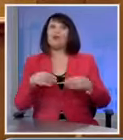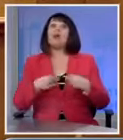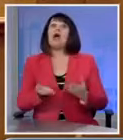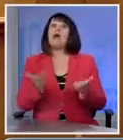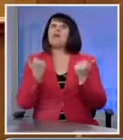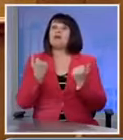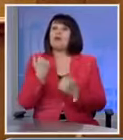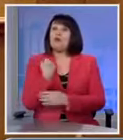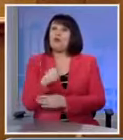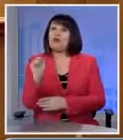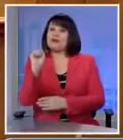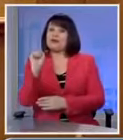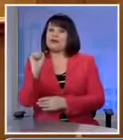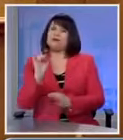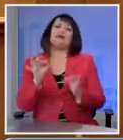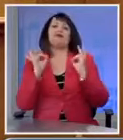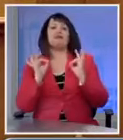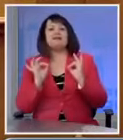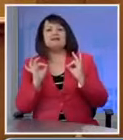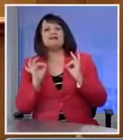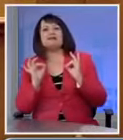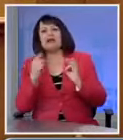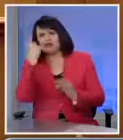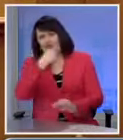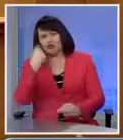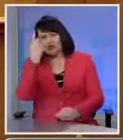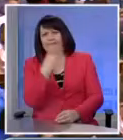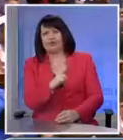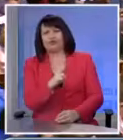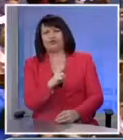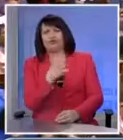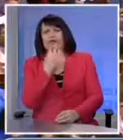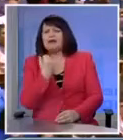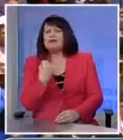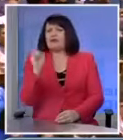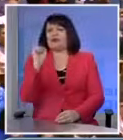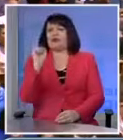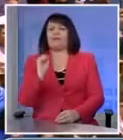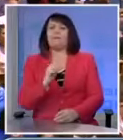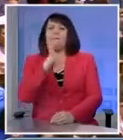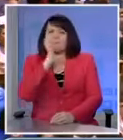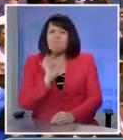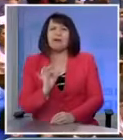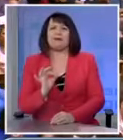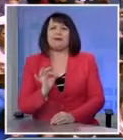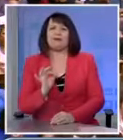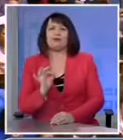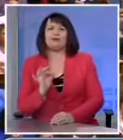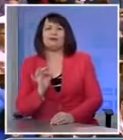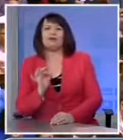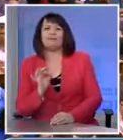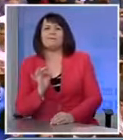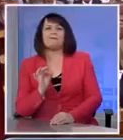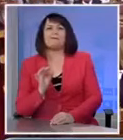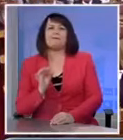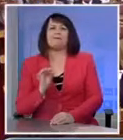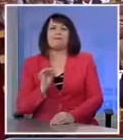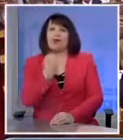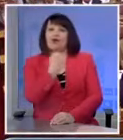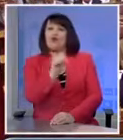τις δικές σας προτάσεις και φυσικά αρνείστε τους ίδιους τους εαυτούς σας. Στην πραγματικότητα όμως, αρνούμενοι